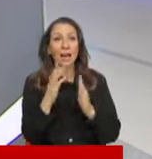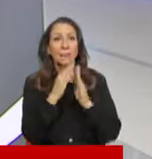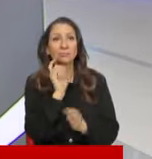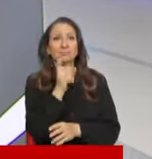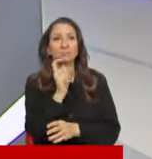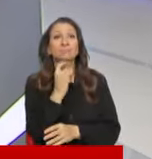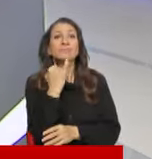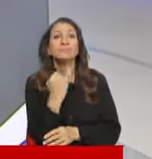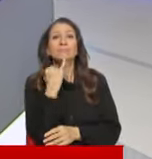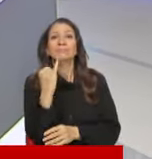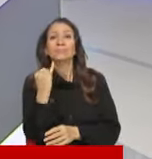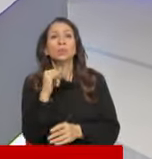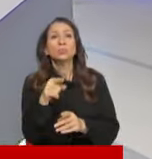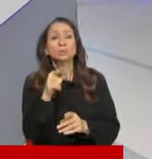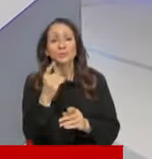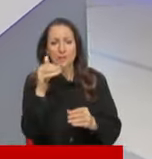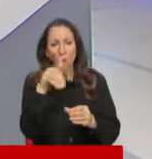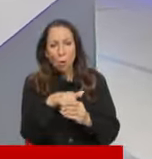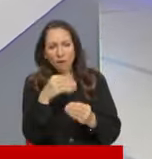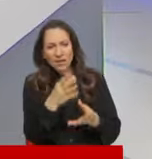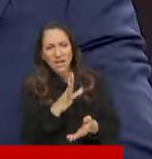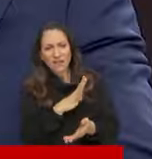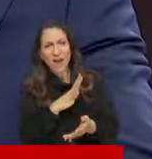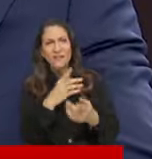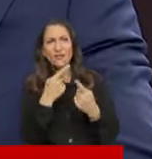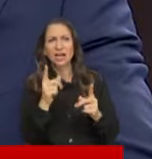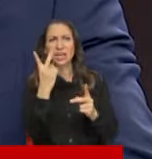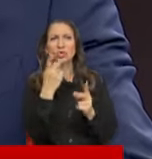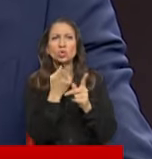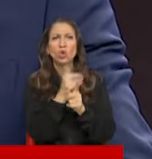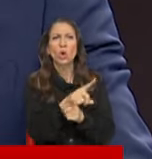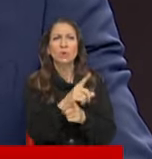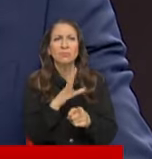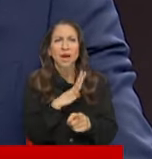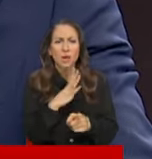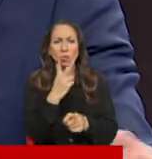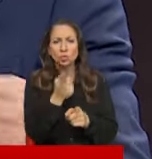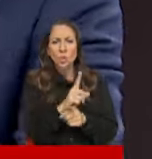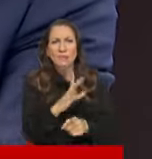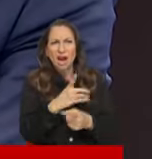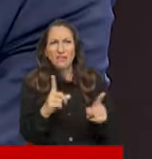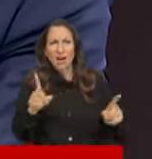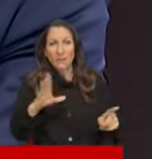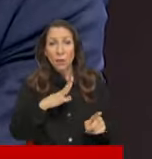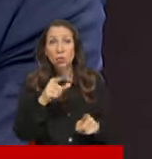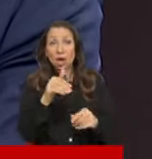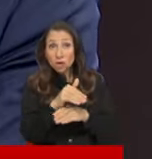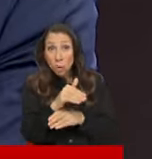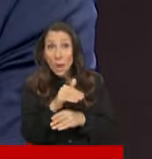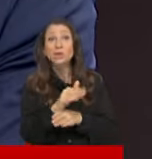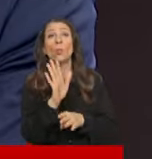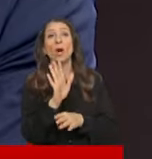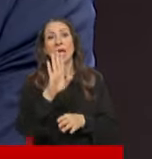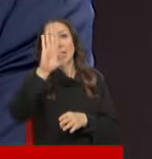çalarak ziyaret ettik dedik ki Burada şu kadar seçmen yaşıyor ya da farklı iki soyisimden 3 soy isimden seçmen yaşıyor Bunlar burada yaşıyor mu